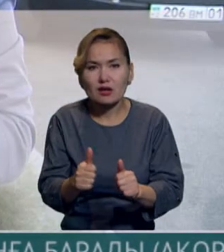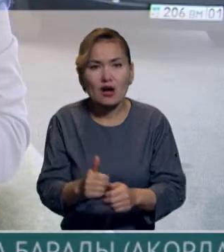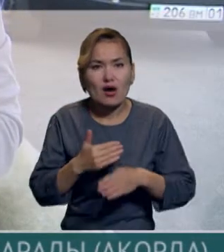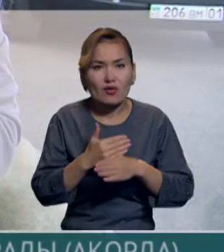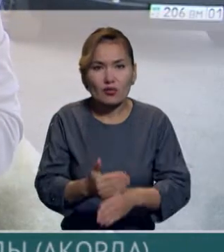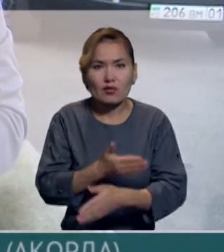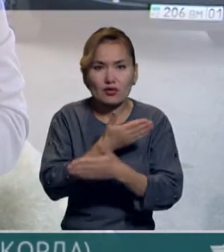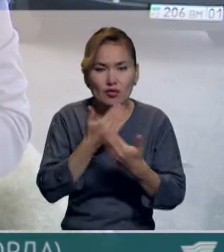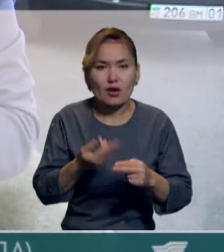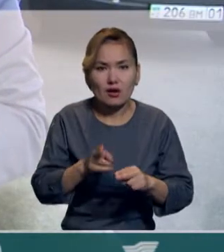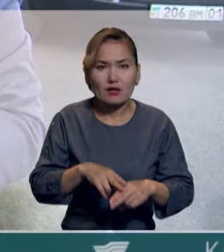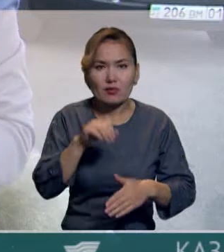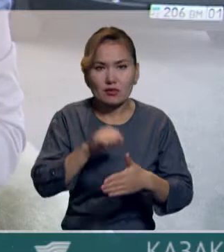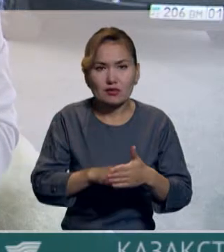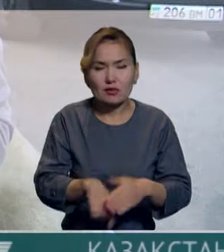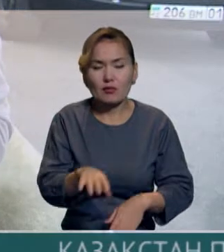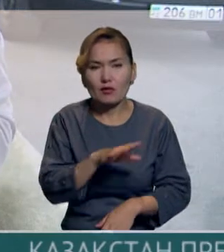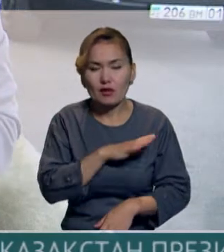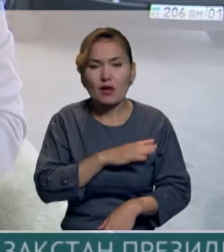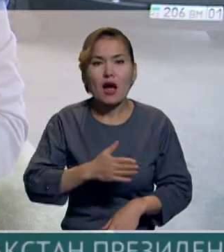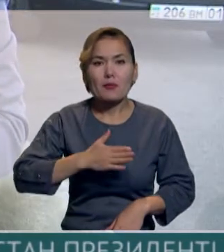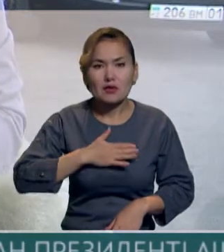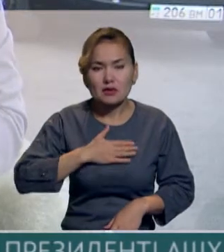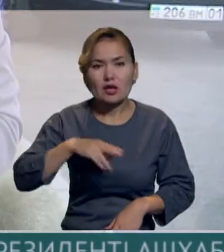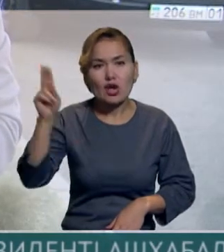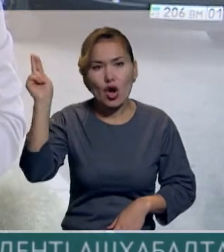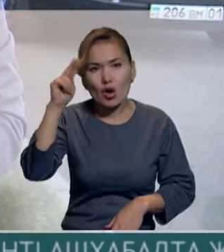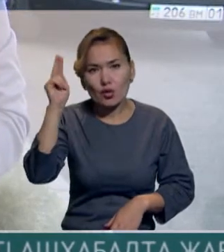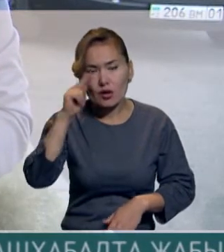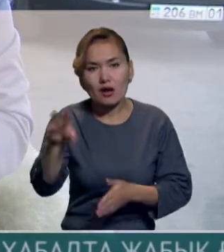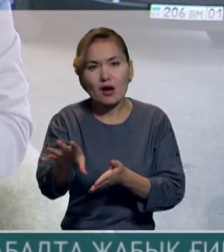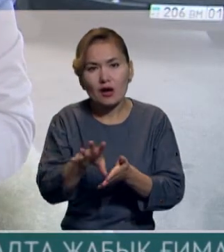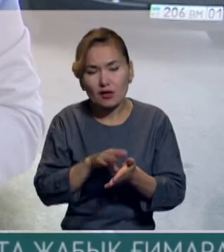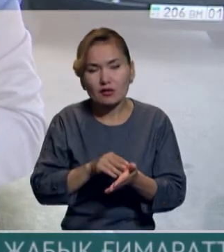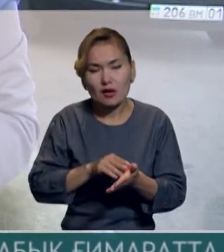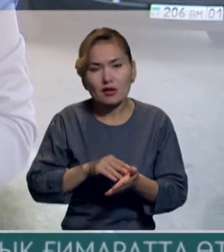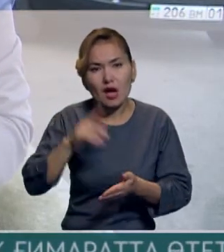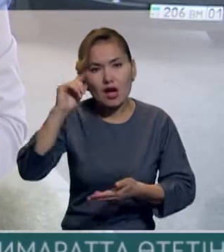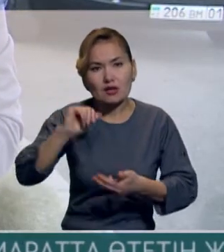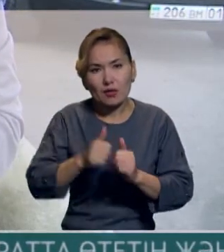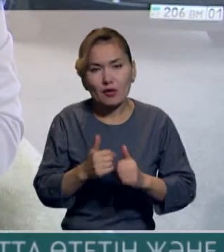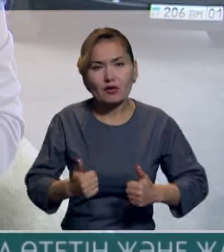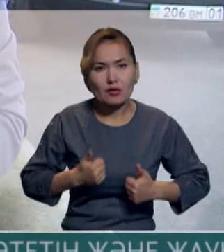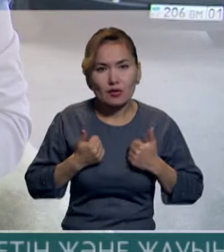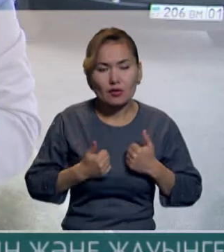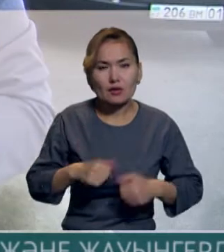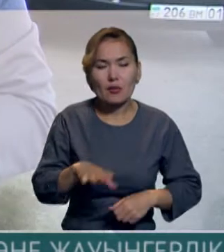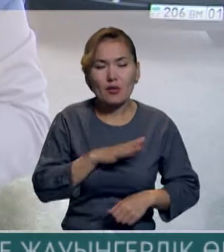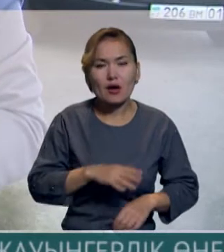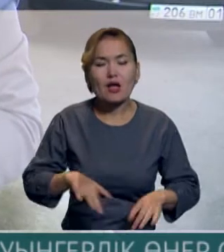Жедел көмек көрсету тәсілдерінің бірнешеуін біз де үйрендік. Бәрін есте сақтау әрине мүмкін емес, бірақ осындай оқыс